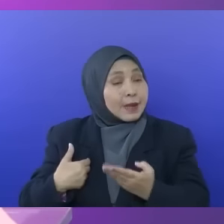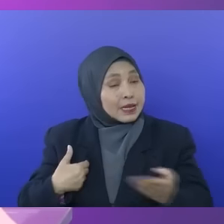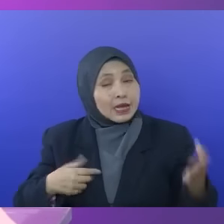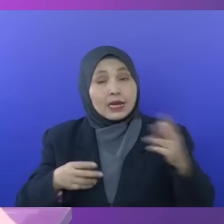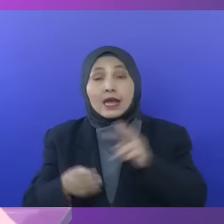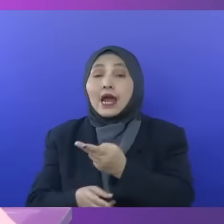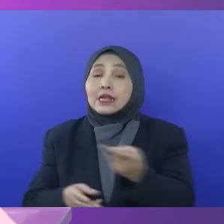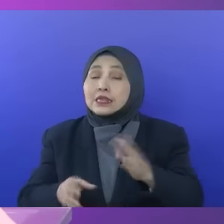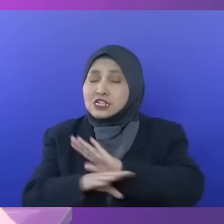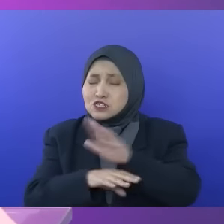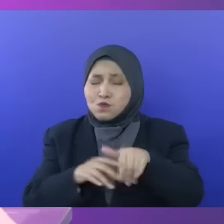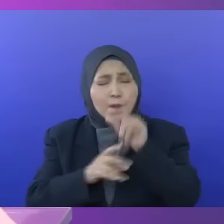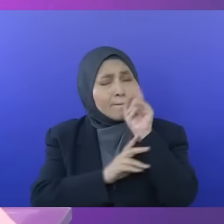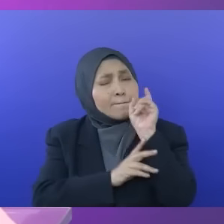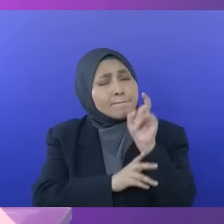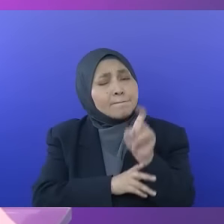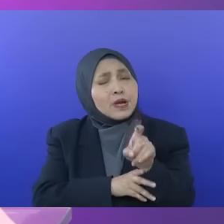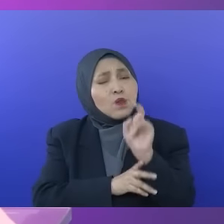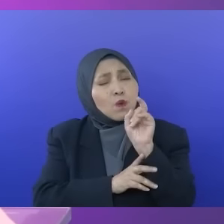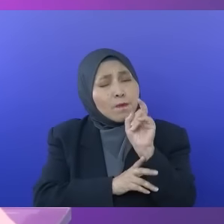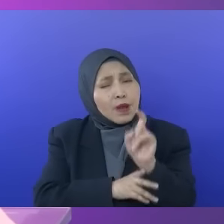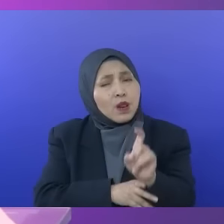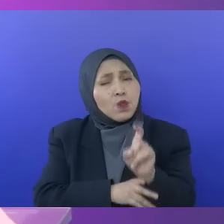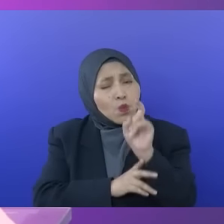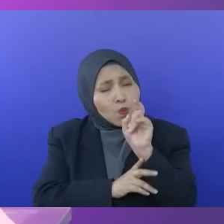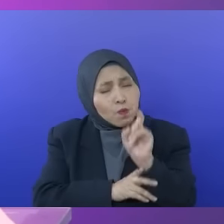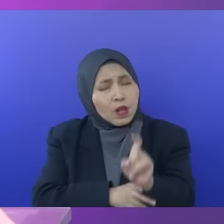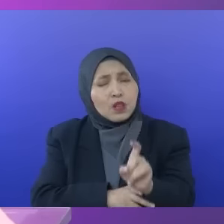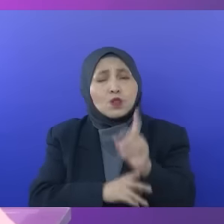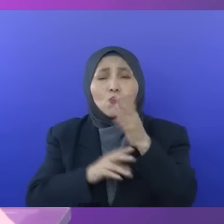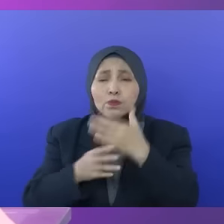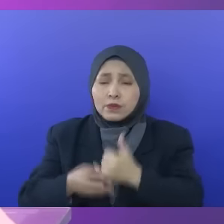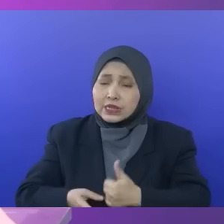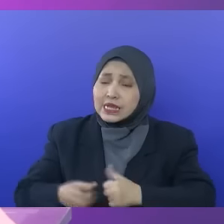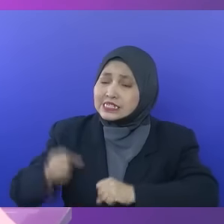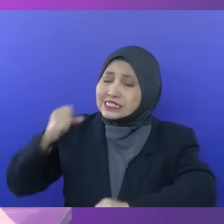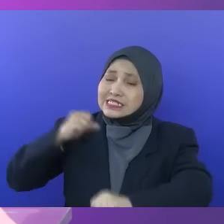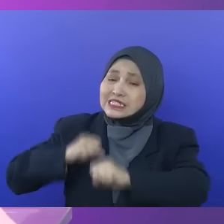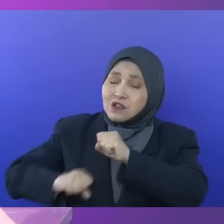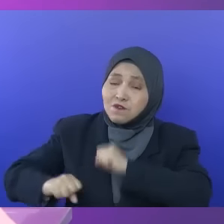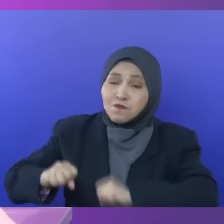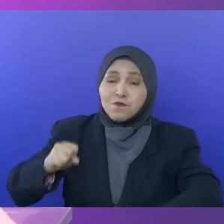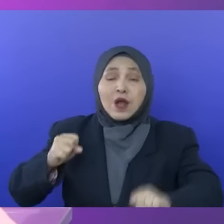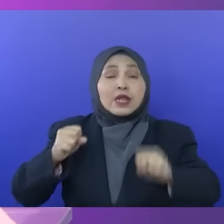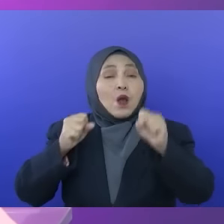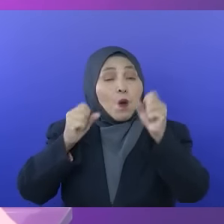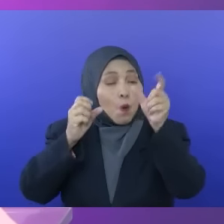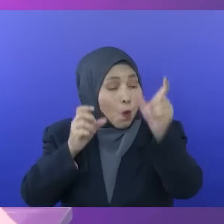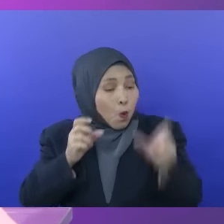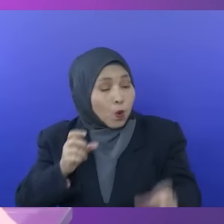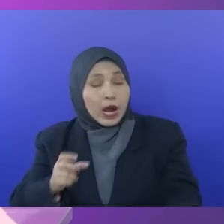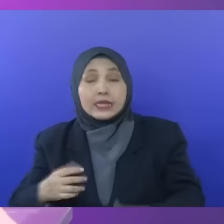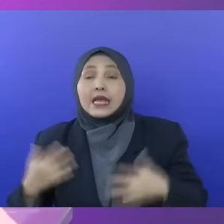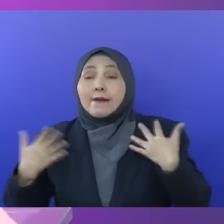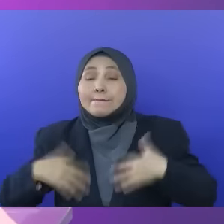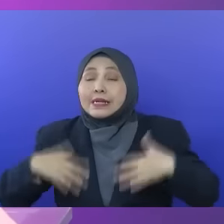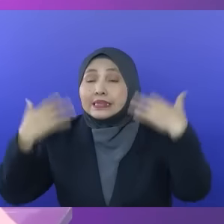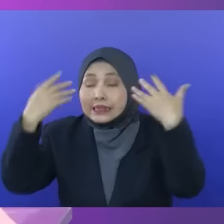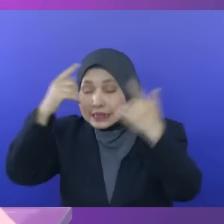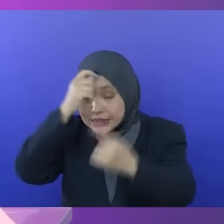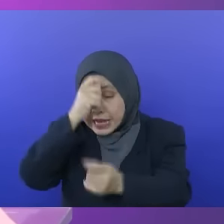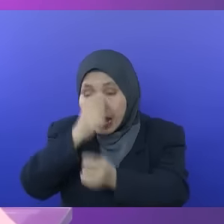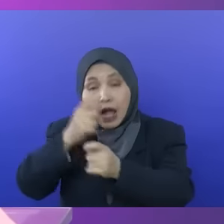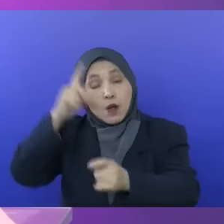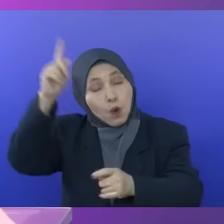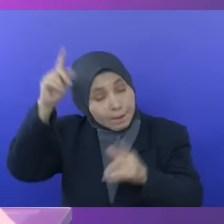semuanya perlu di alurkan kepada sifat orang yang bertakwa dan disambung lagi pada ayat yang keempat mereka yang percaya